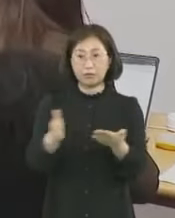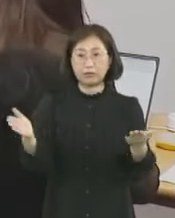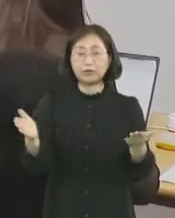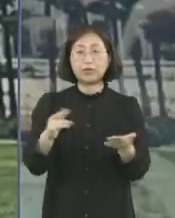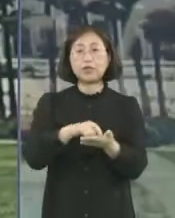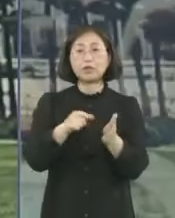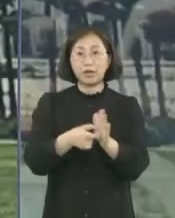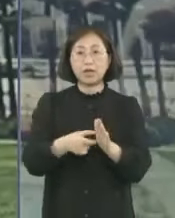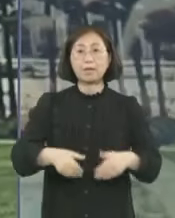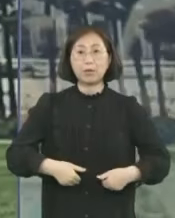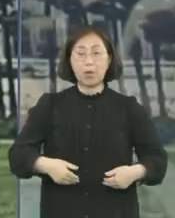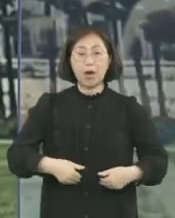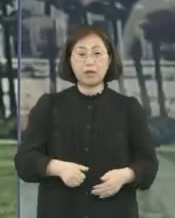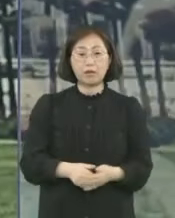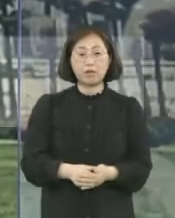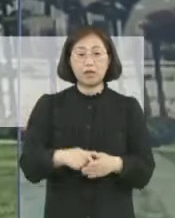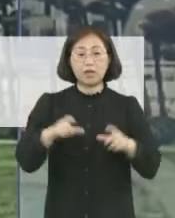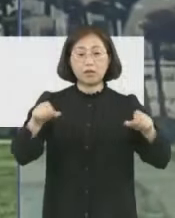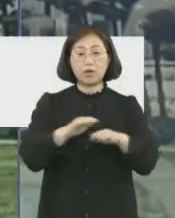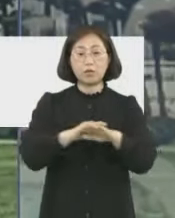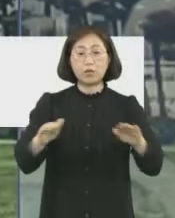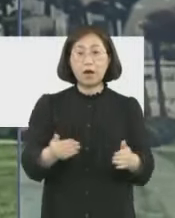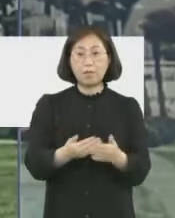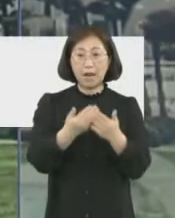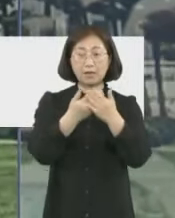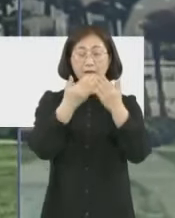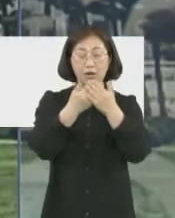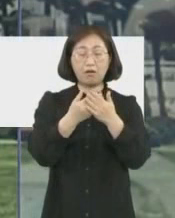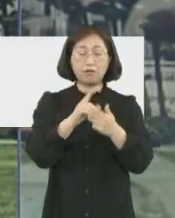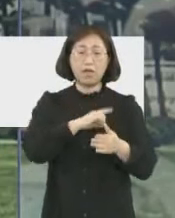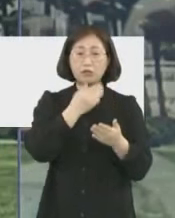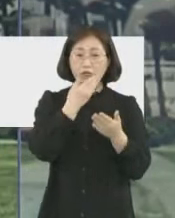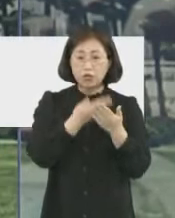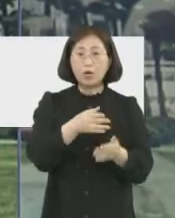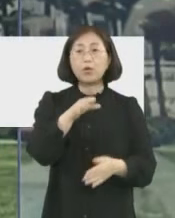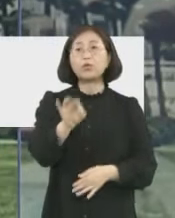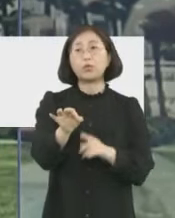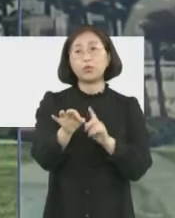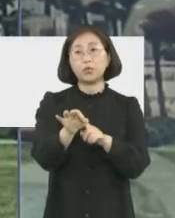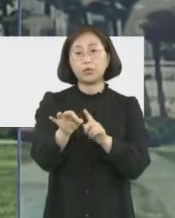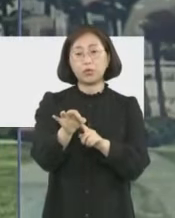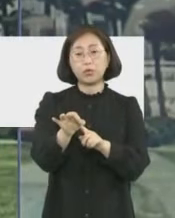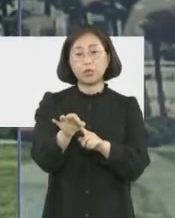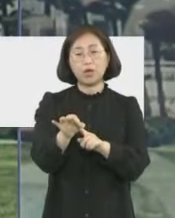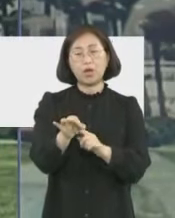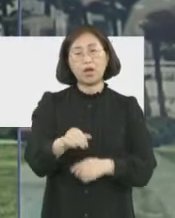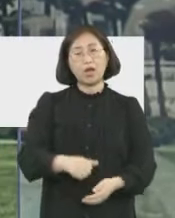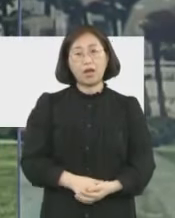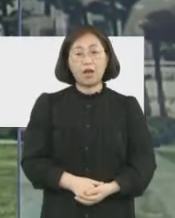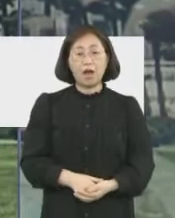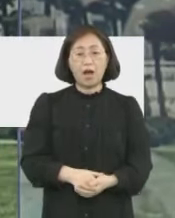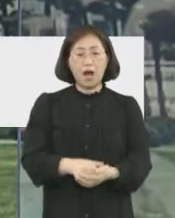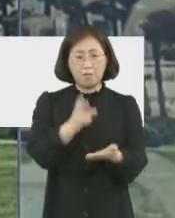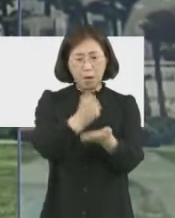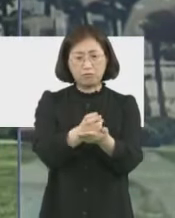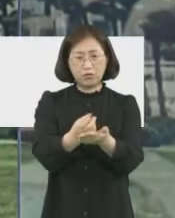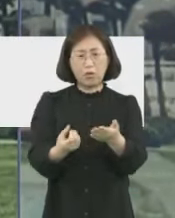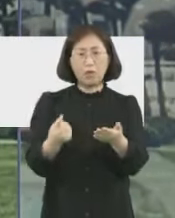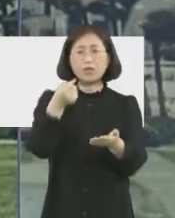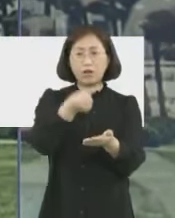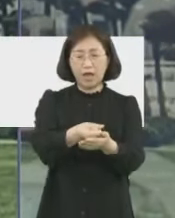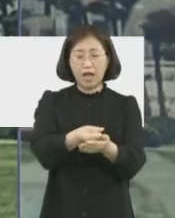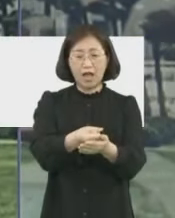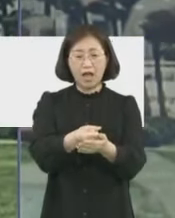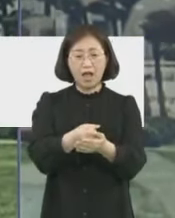밝혔습니다. 지역 균형 발전은 결국은 제일 중요한 부분은 돈입니다. 돈. 아예 법률로 정해야 됩니다.